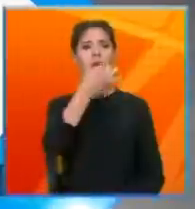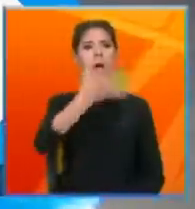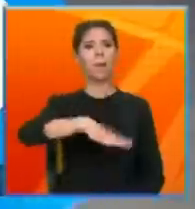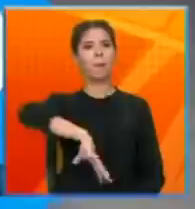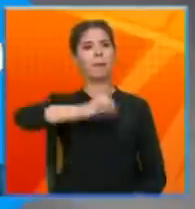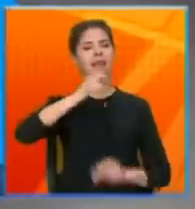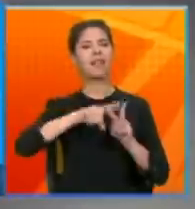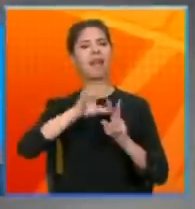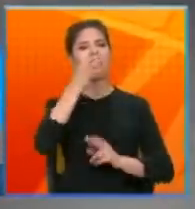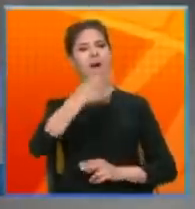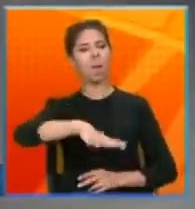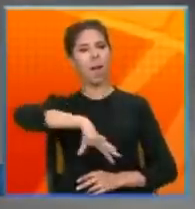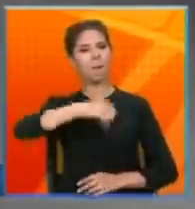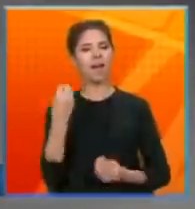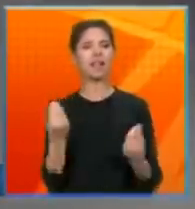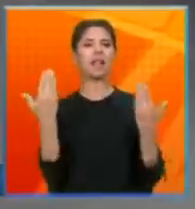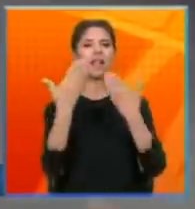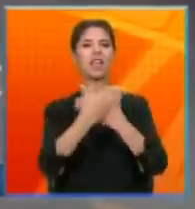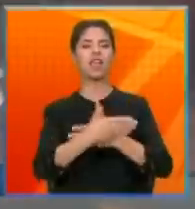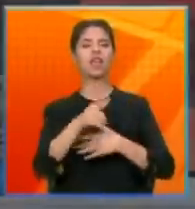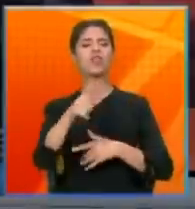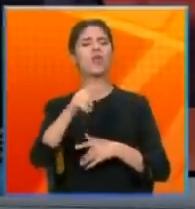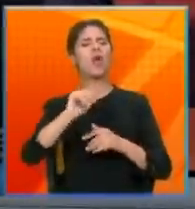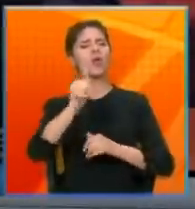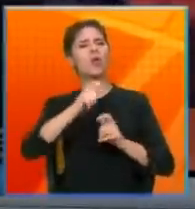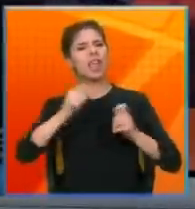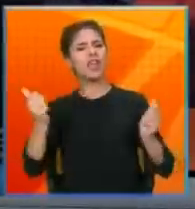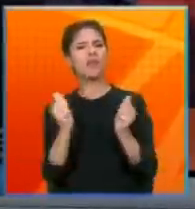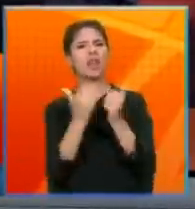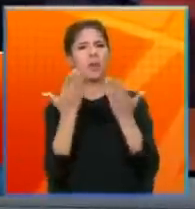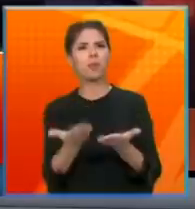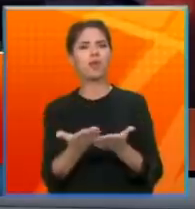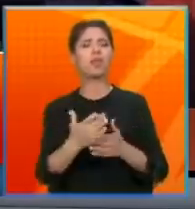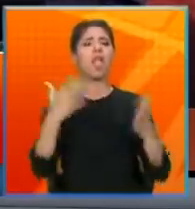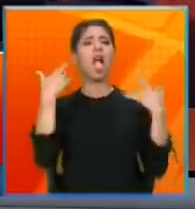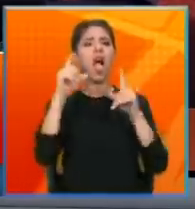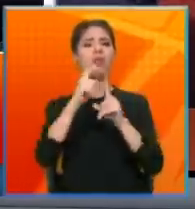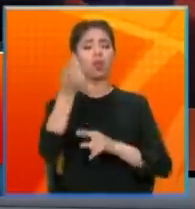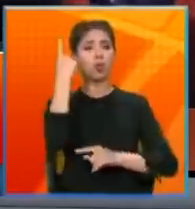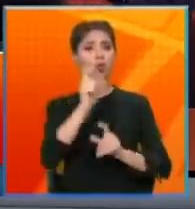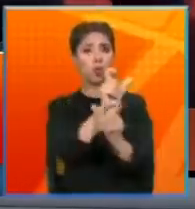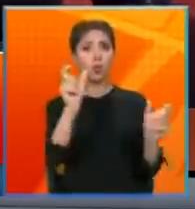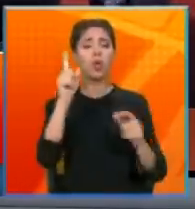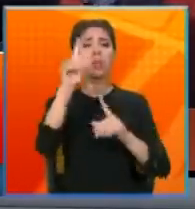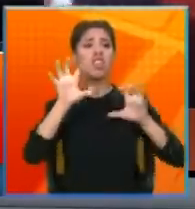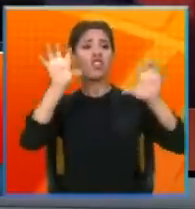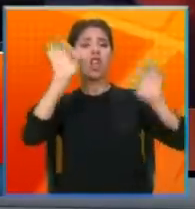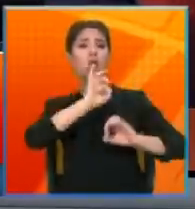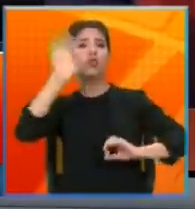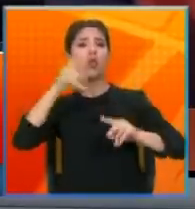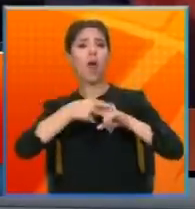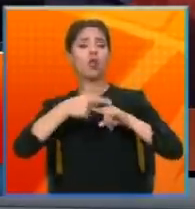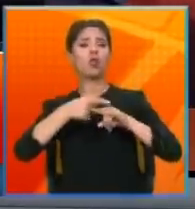Haberin merkezinden, ATV Haber merkezinden günün gelişmeleriyle karşınızdayız. Meteoroloji dünden uyarmış bir canavarın, süper